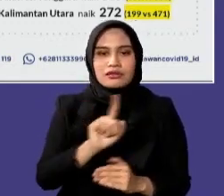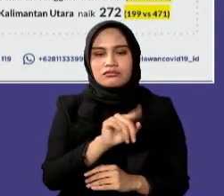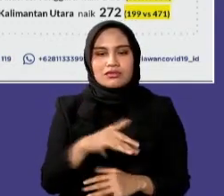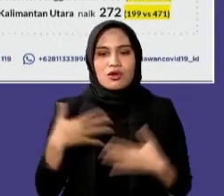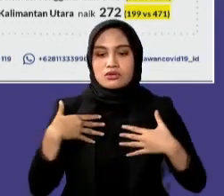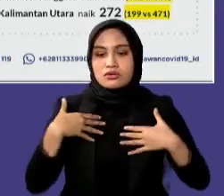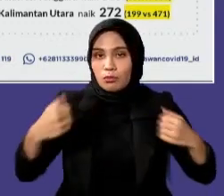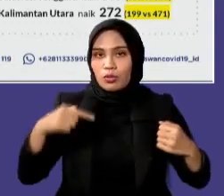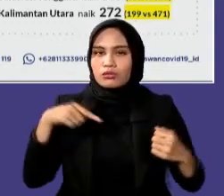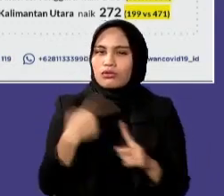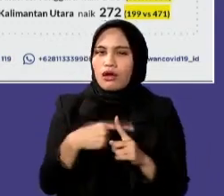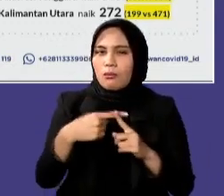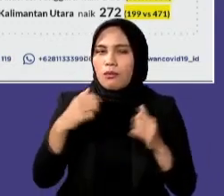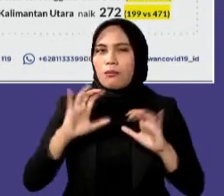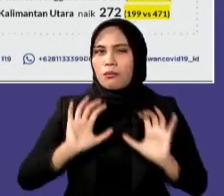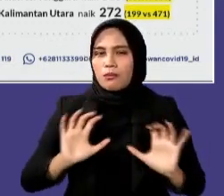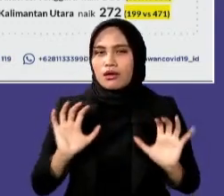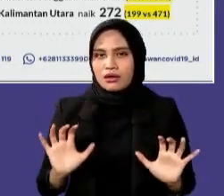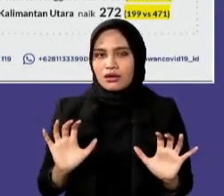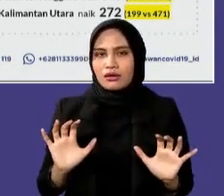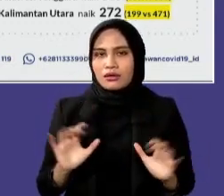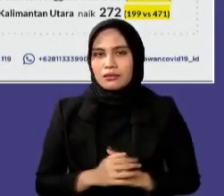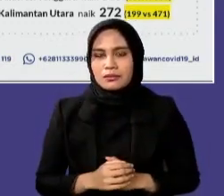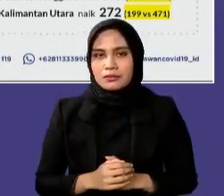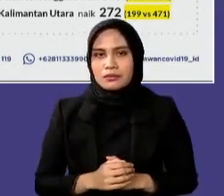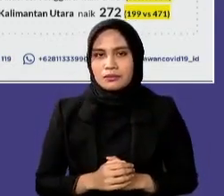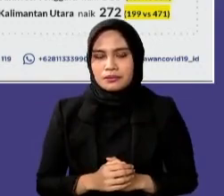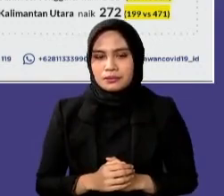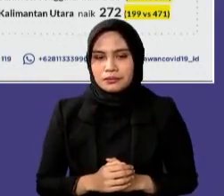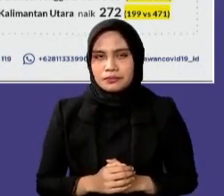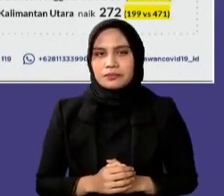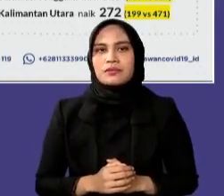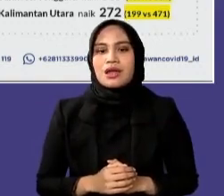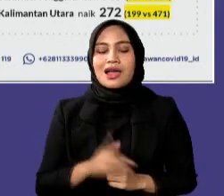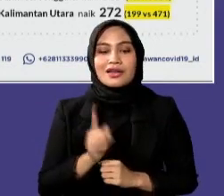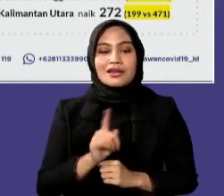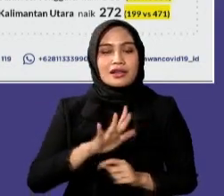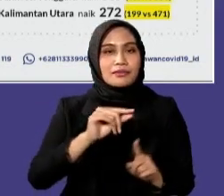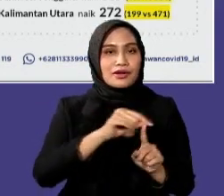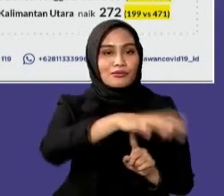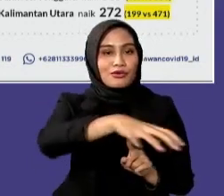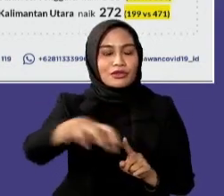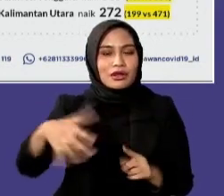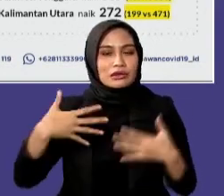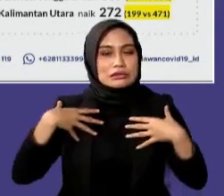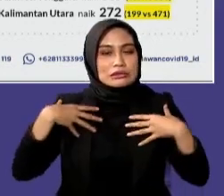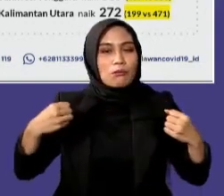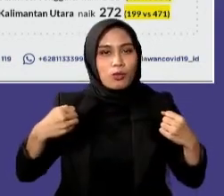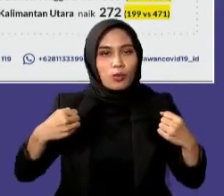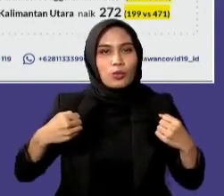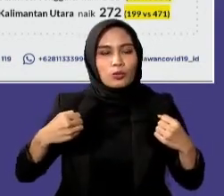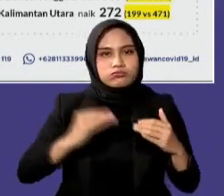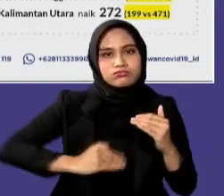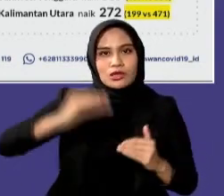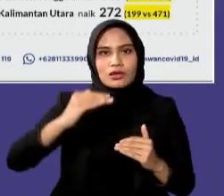minggunya meskipun terjadi penurunan namun saya mengapresiasi lima provinsi dengan penambahan kesembuhan tertinggi yaitu